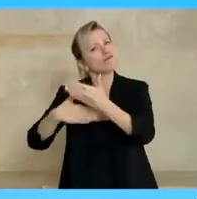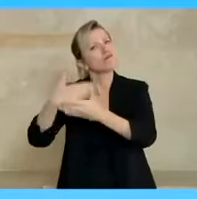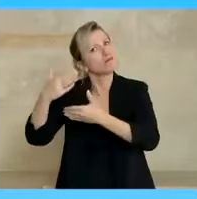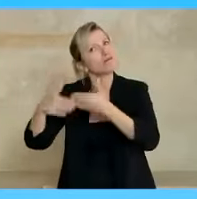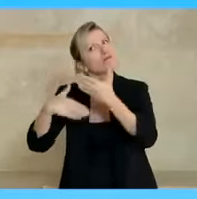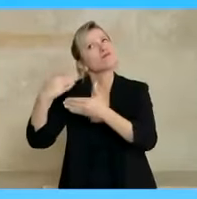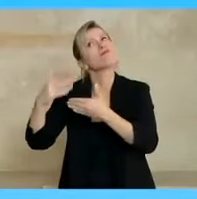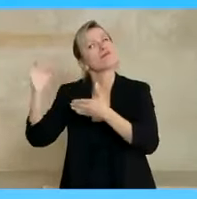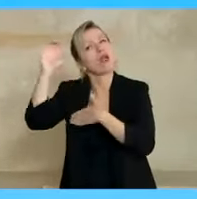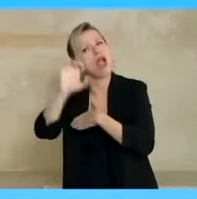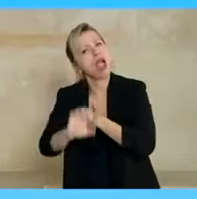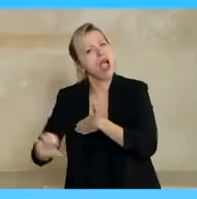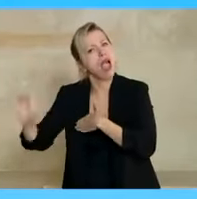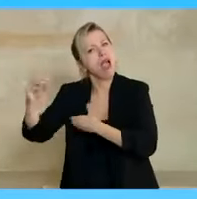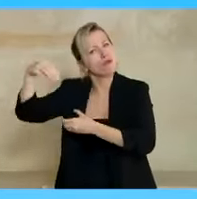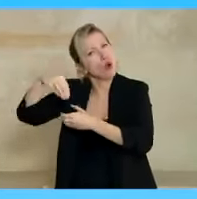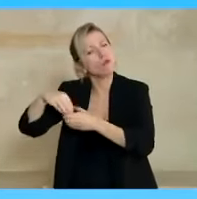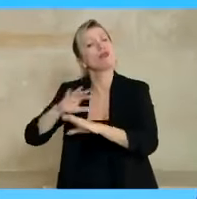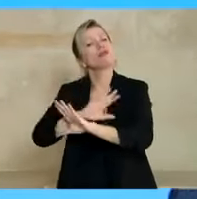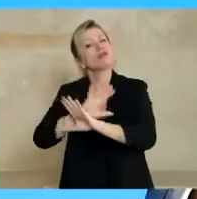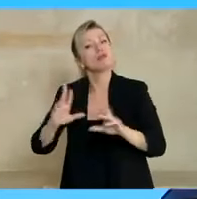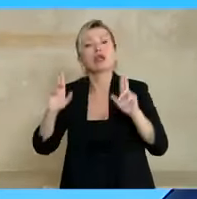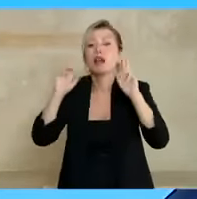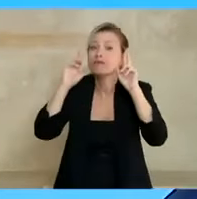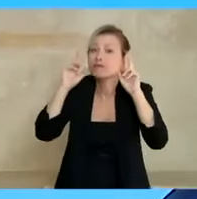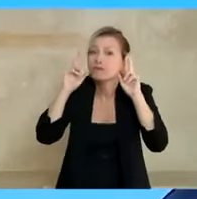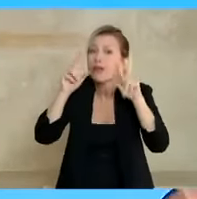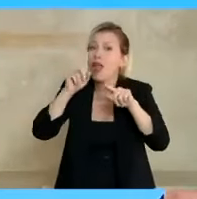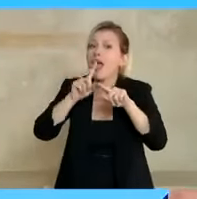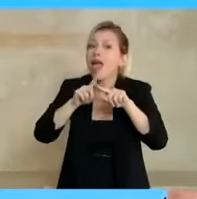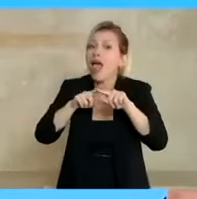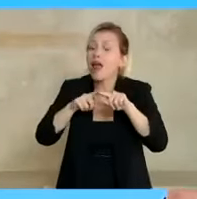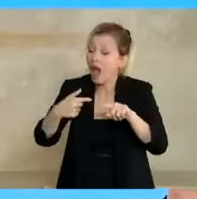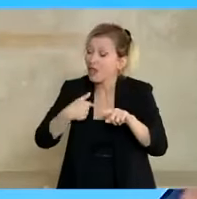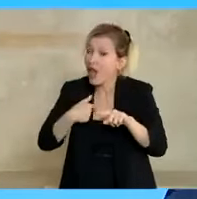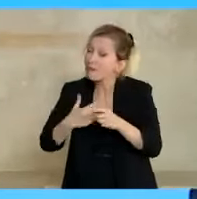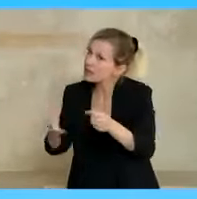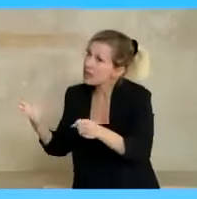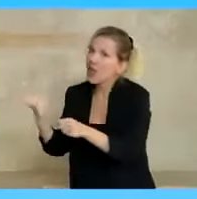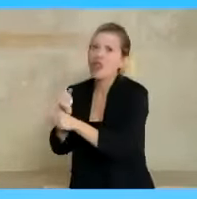ευρωπαϊκό κειμένο και εφόσον το πράξει αυτό, η Ελλάδα θα είναι η πρώτη που θα την υποστηρίξει αυτή την προσπάθεια.